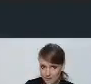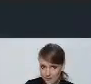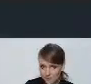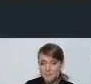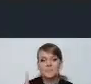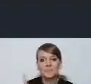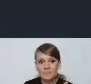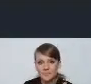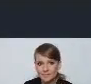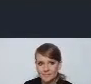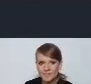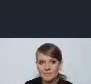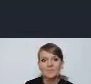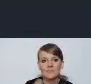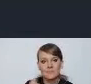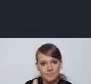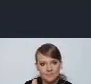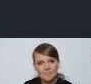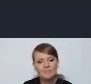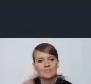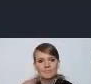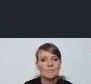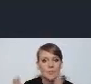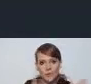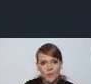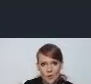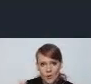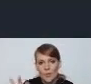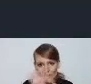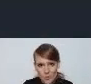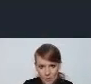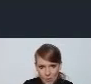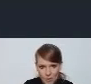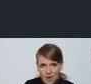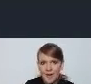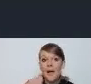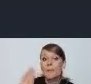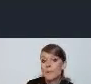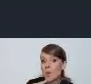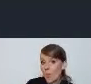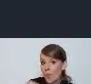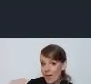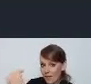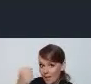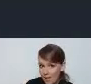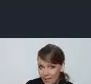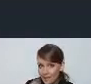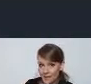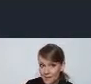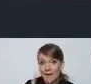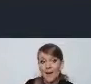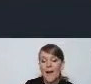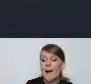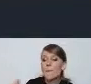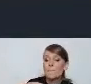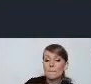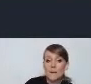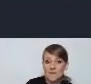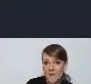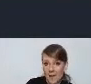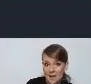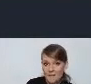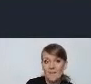Najczęściej to są te środki przeznaczone na przygotowanie projektu. Środki unijne i środki partnera prywatnego, które